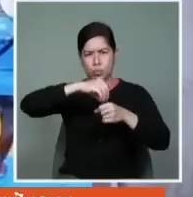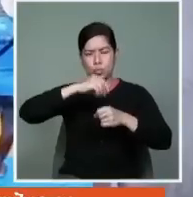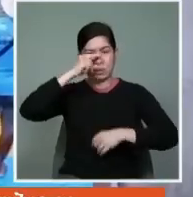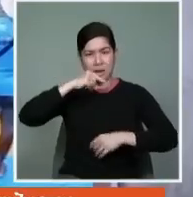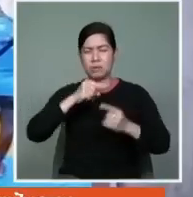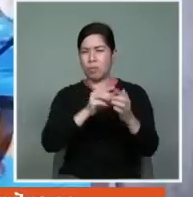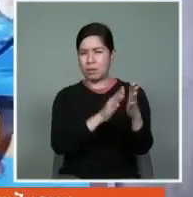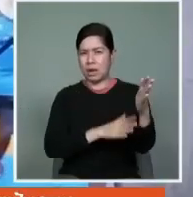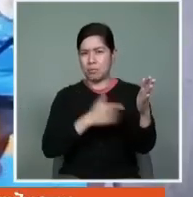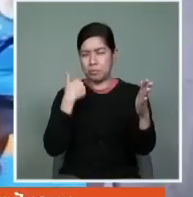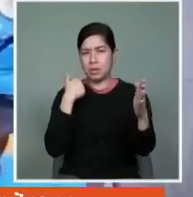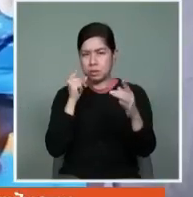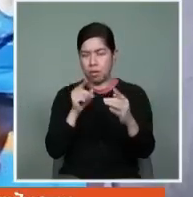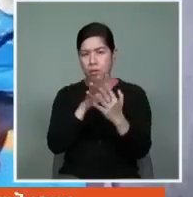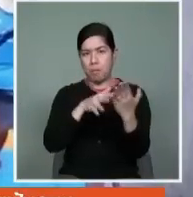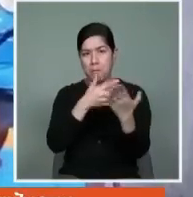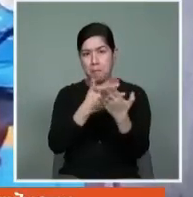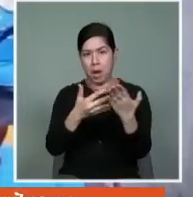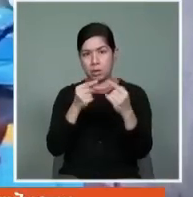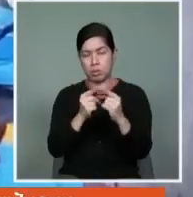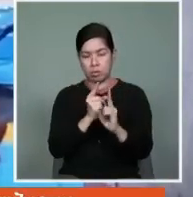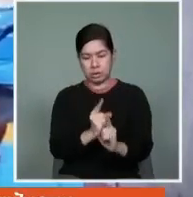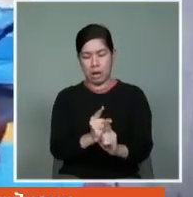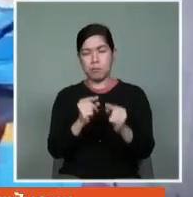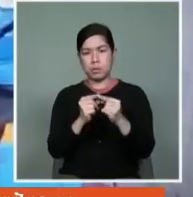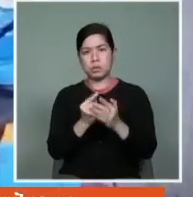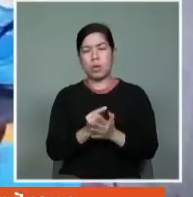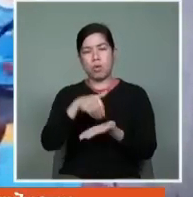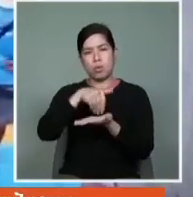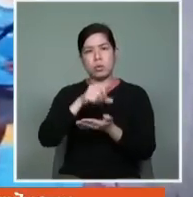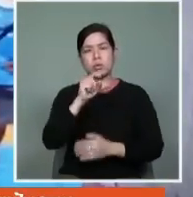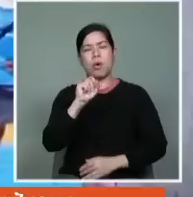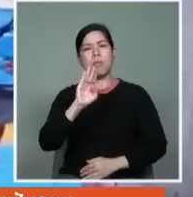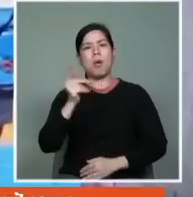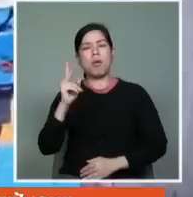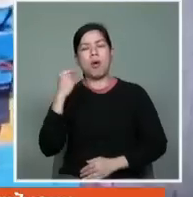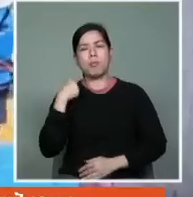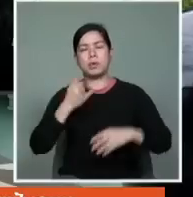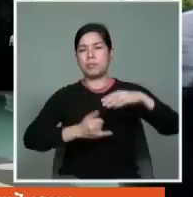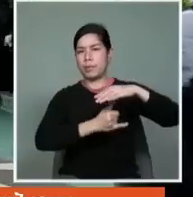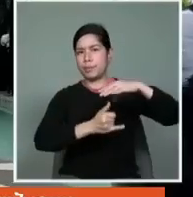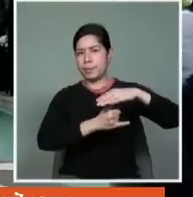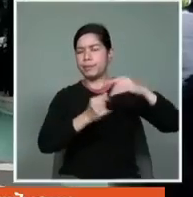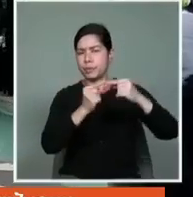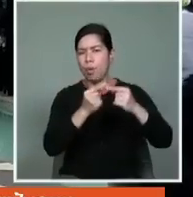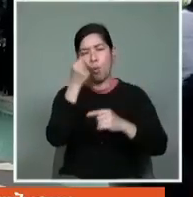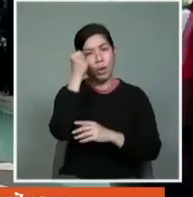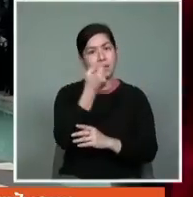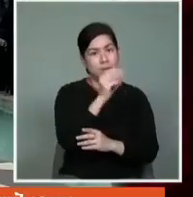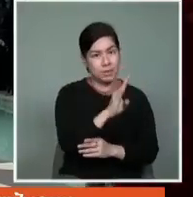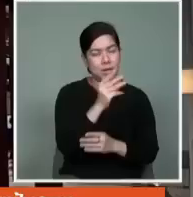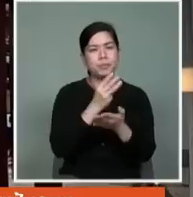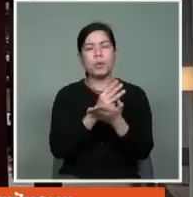ตรการของสบค.นะคะและจำเป็นต้องกักตัวในห้อง14วันวีซ่านี้ค่ะจะได้รับอนุญาตให้อยู่ในไทย